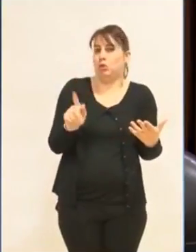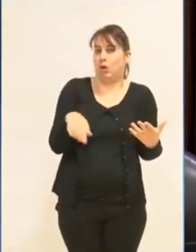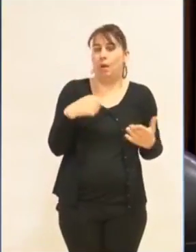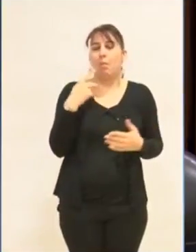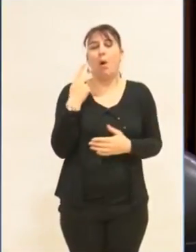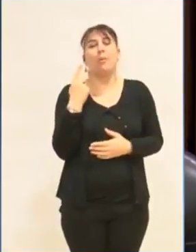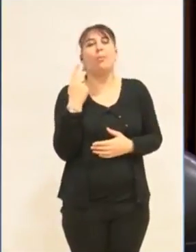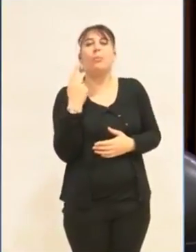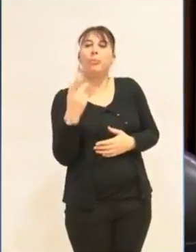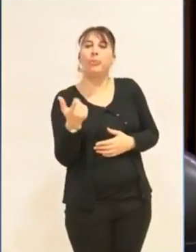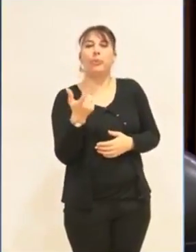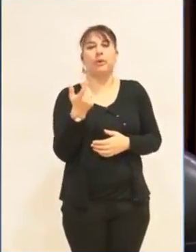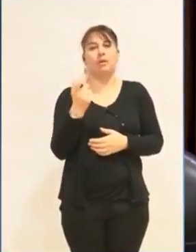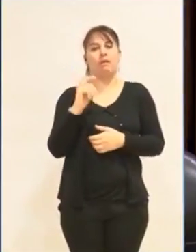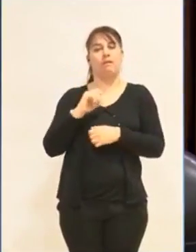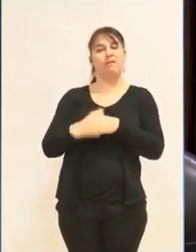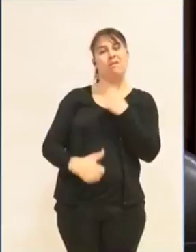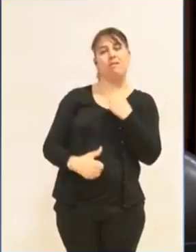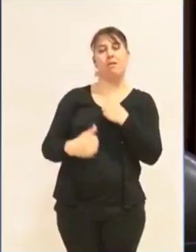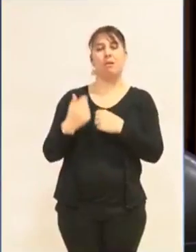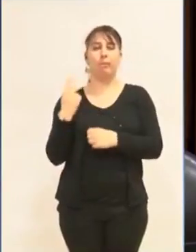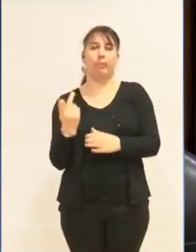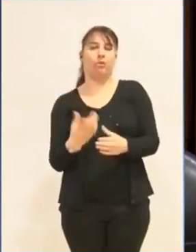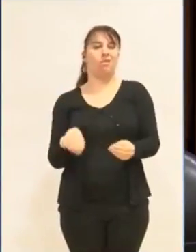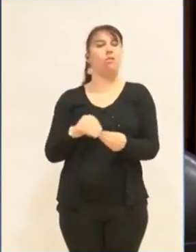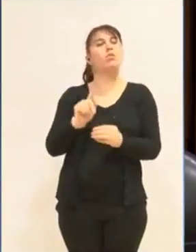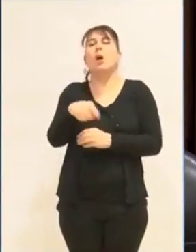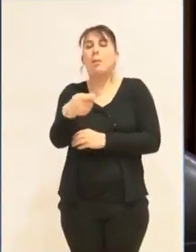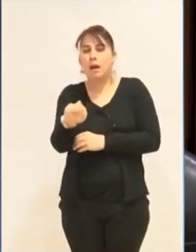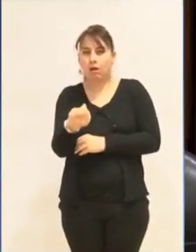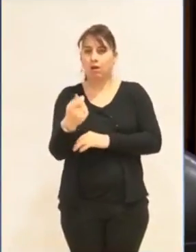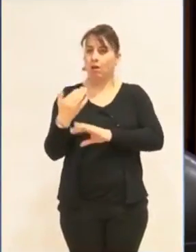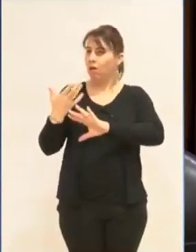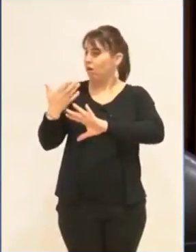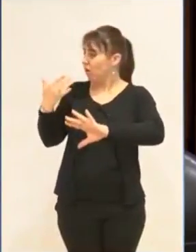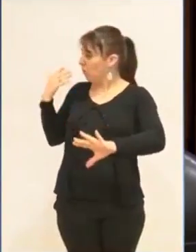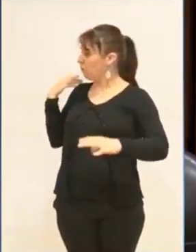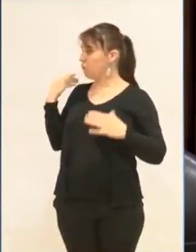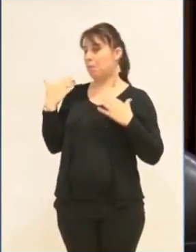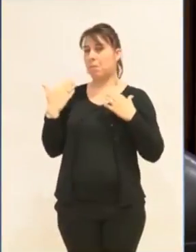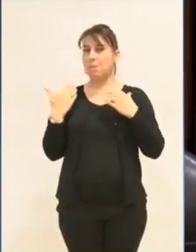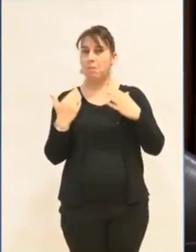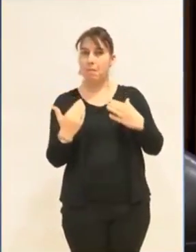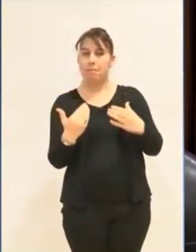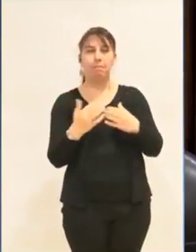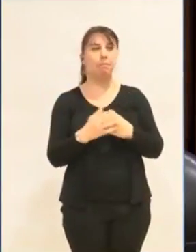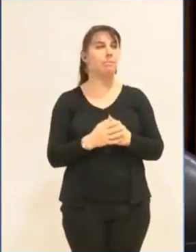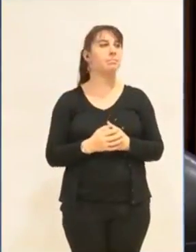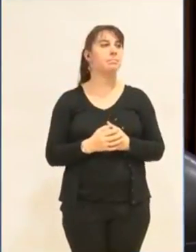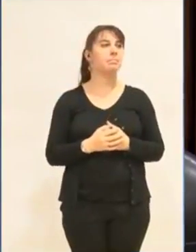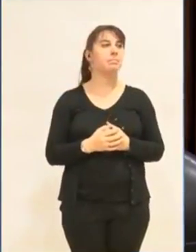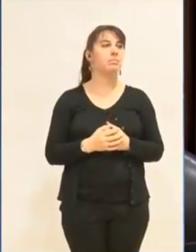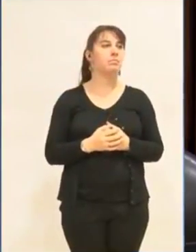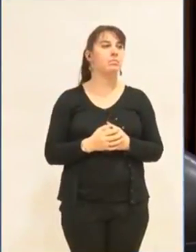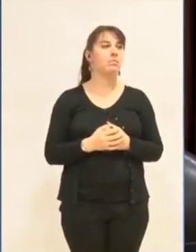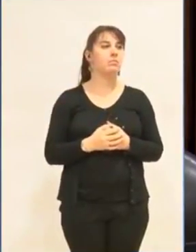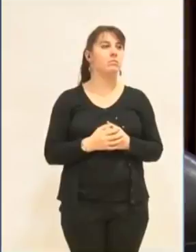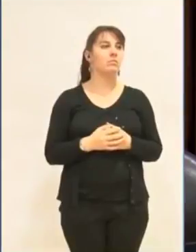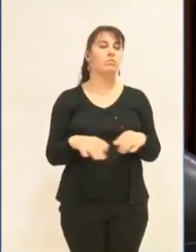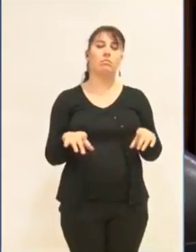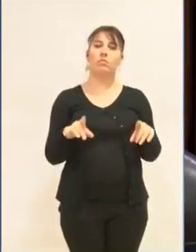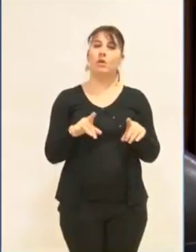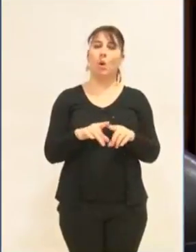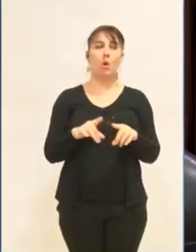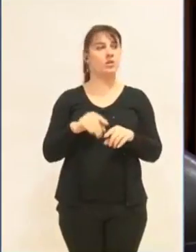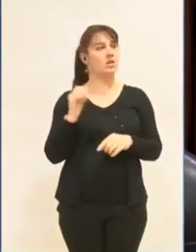patte, c'est normal, une certaine continuité avec ce qui a été fait jusqu'à maintenant. Je pense une humilité à avoir